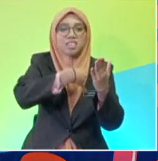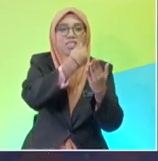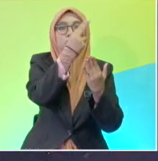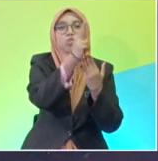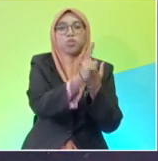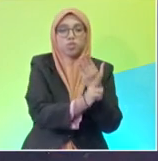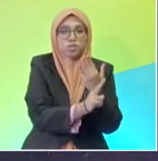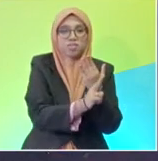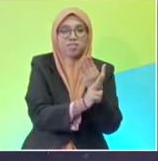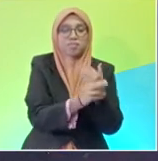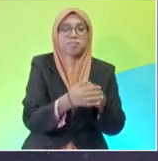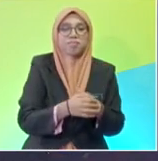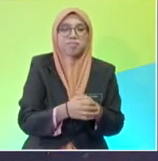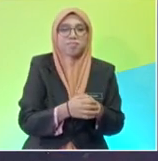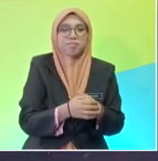May, Jun. Lepas Jun ialah